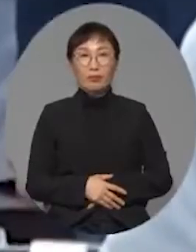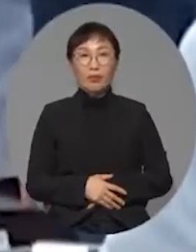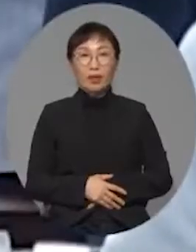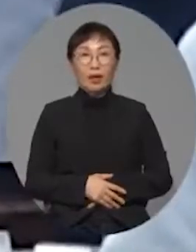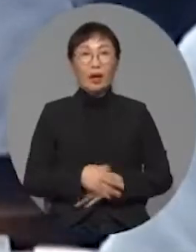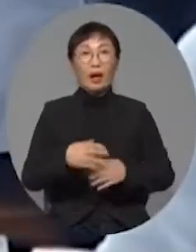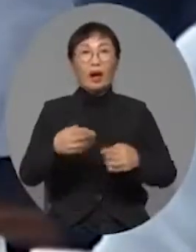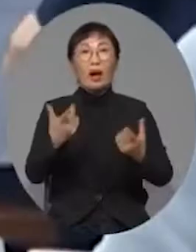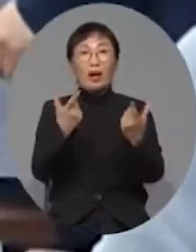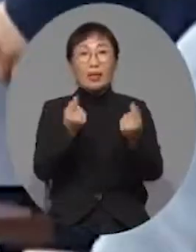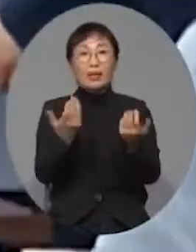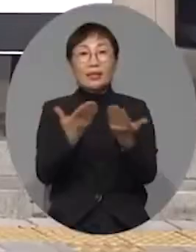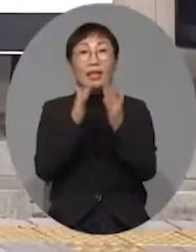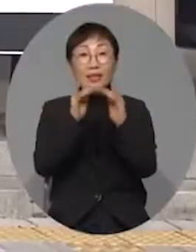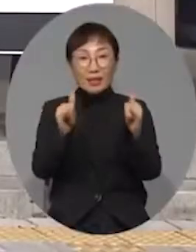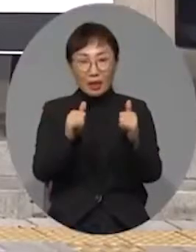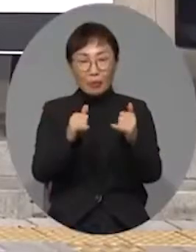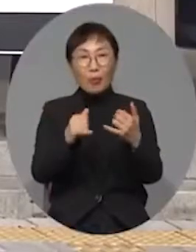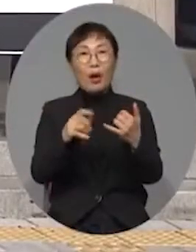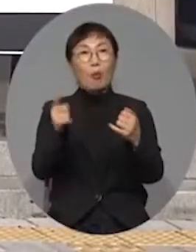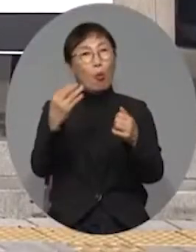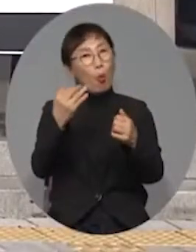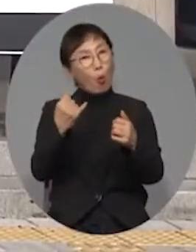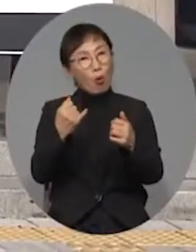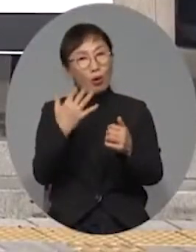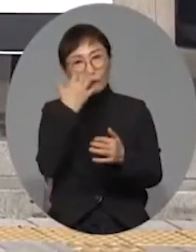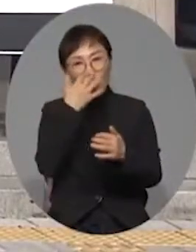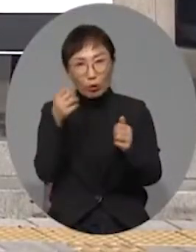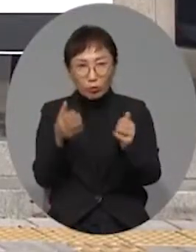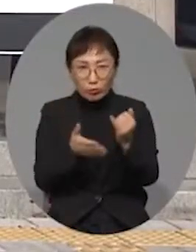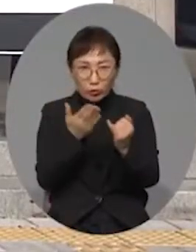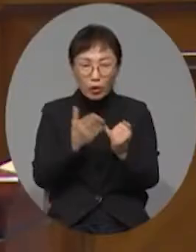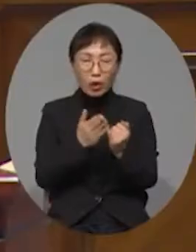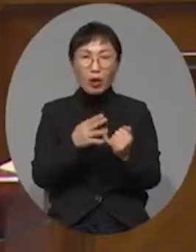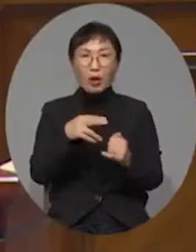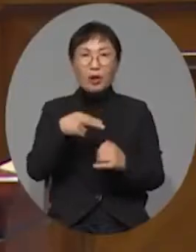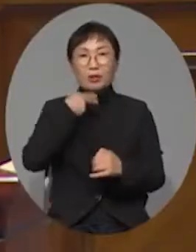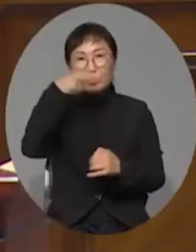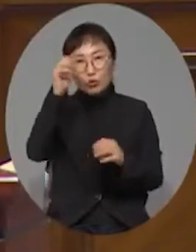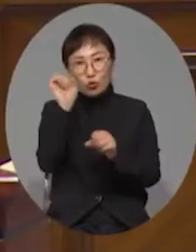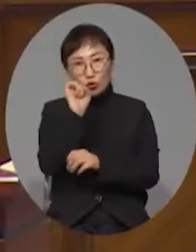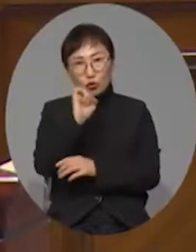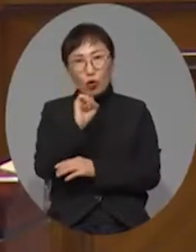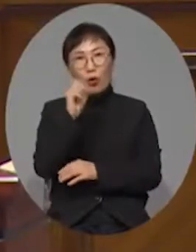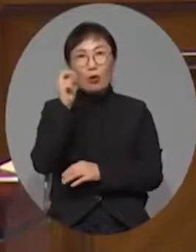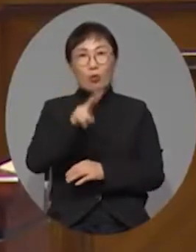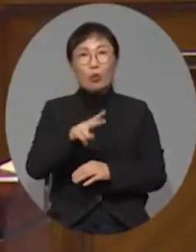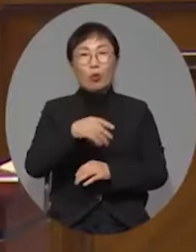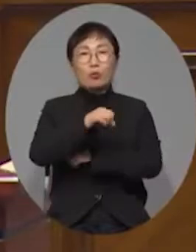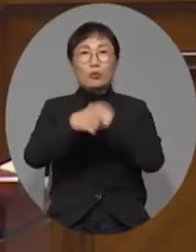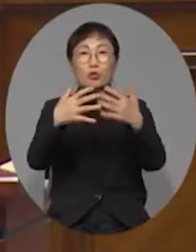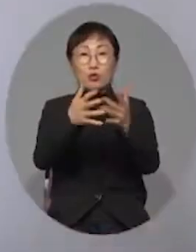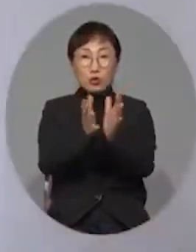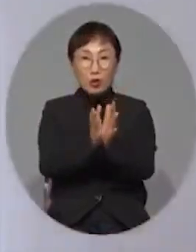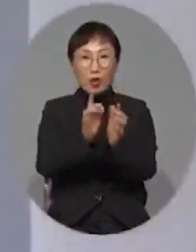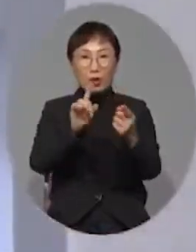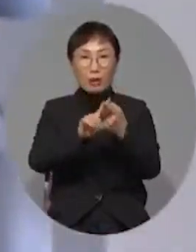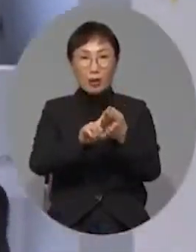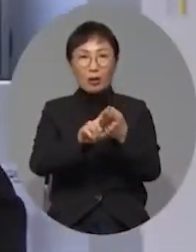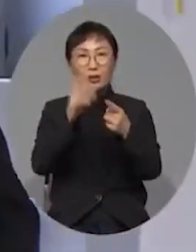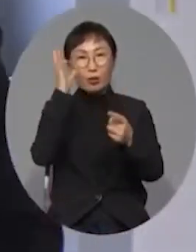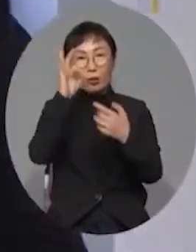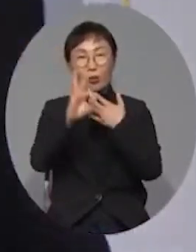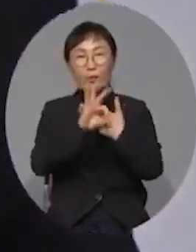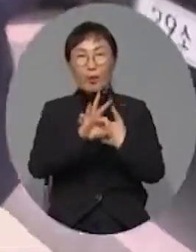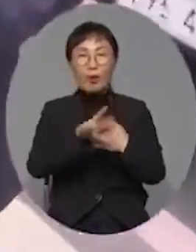동료 의원끼리의 불륜에서부터 성추행 그리고 음주운전까지 민주당 쏠림이 두드러지는